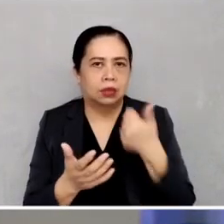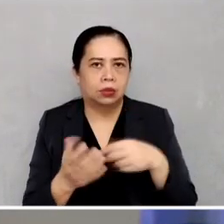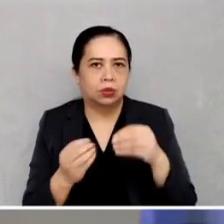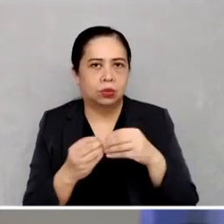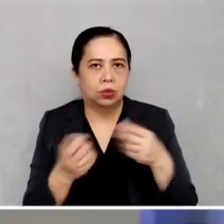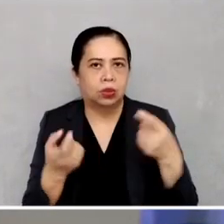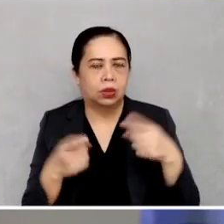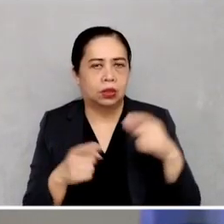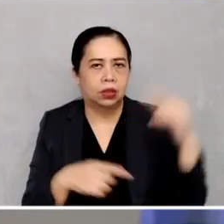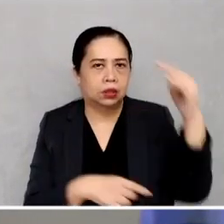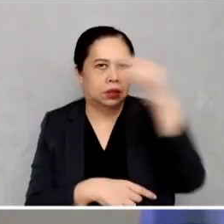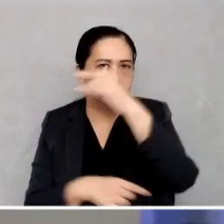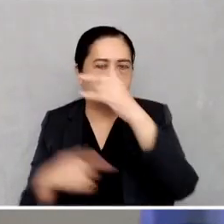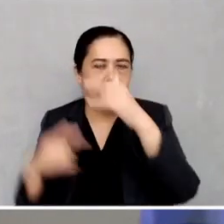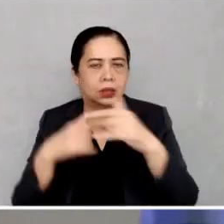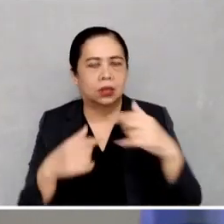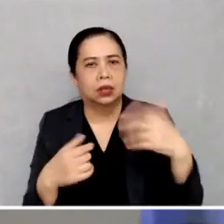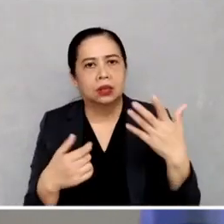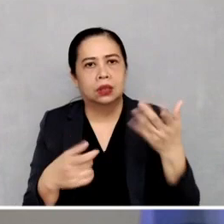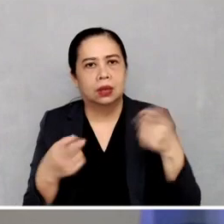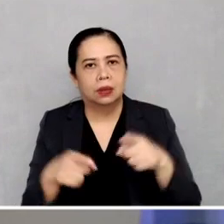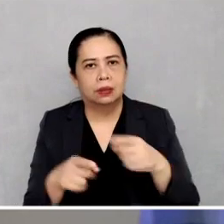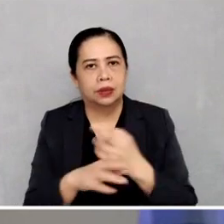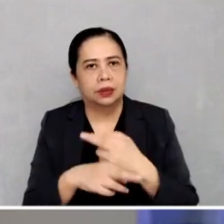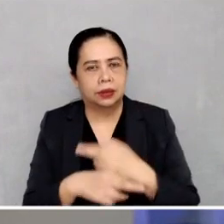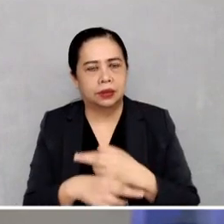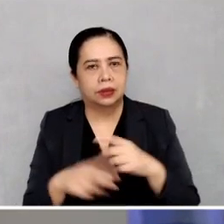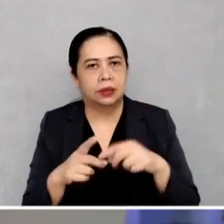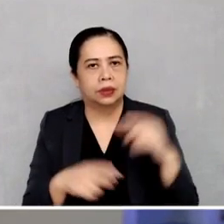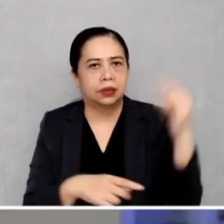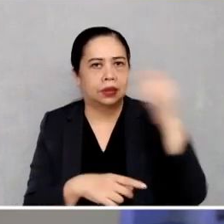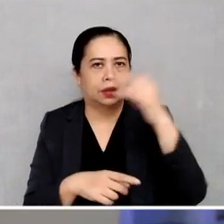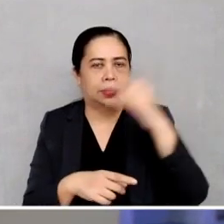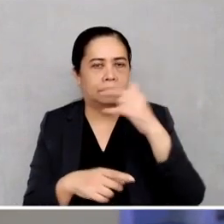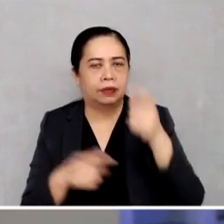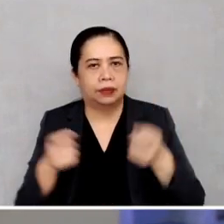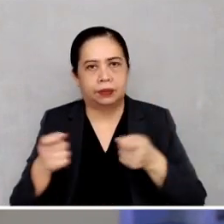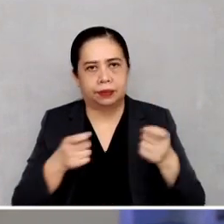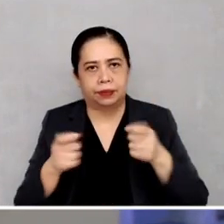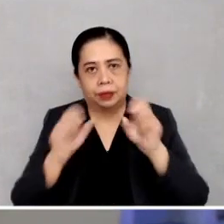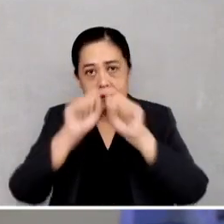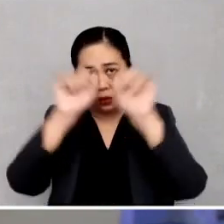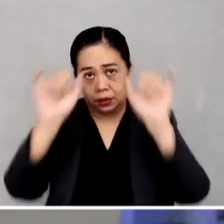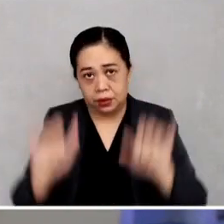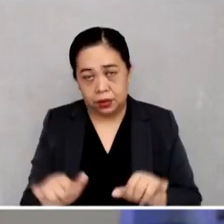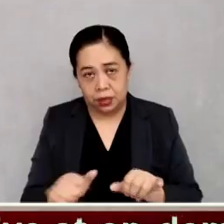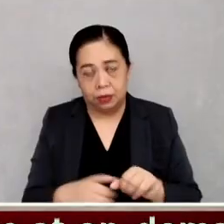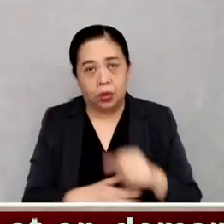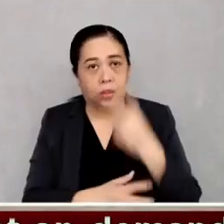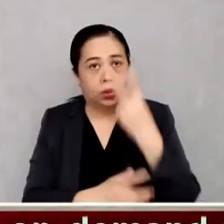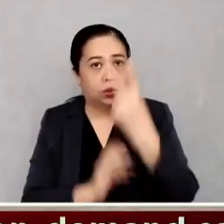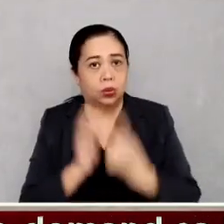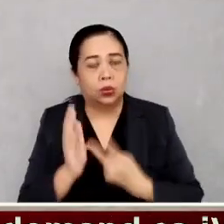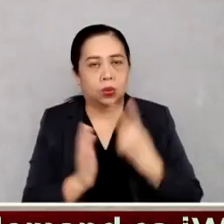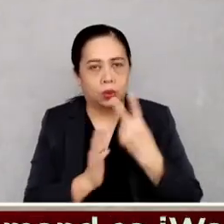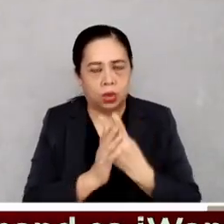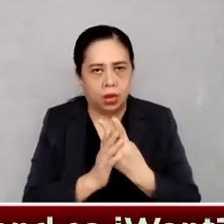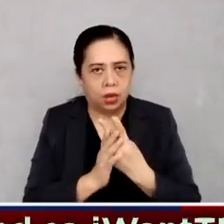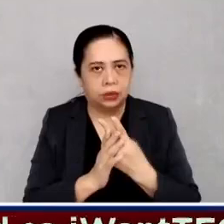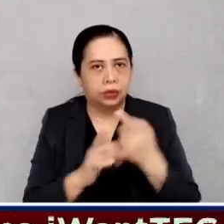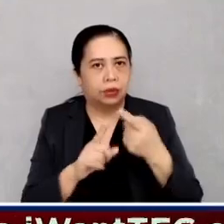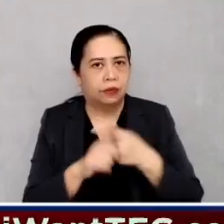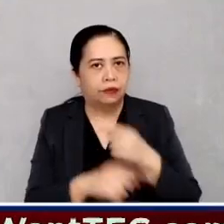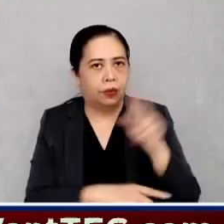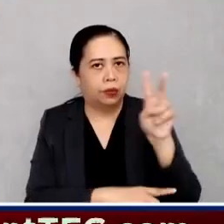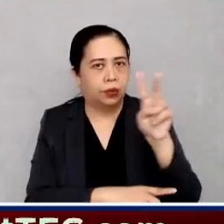traffic matapos ang isasagawang maintenance sa air traffic management system. 2 oras o mula alas